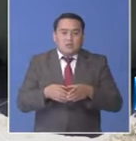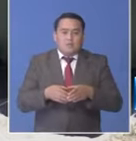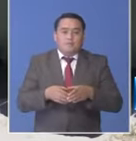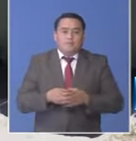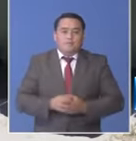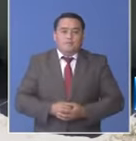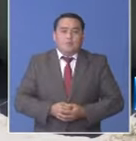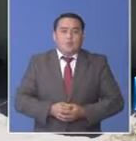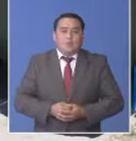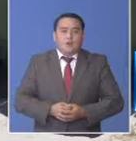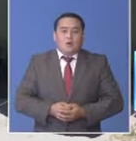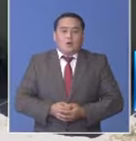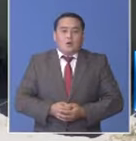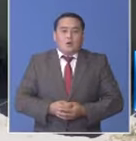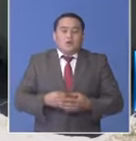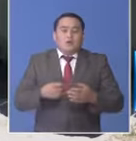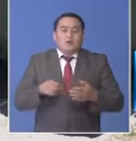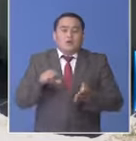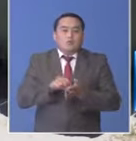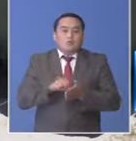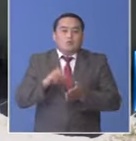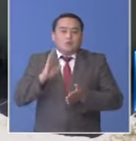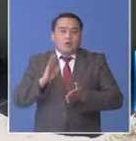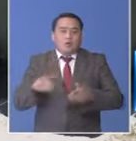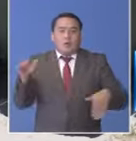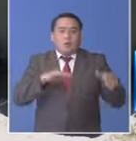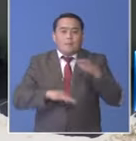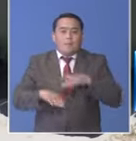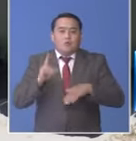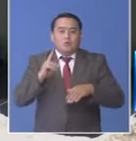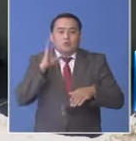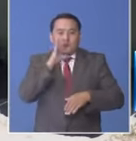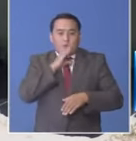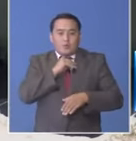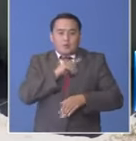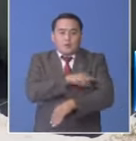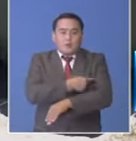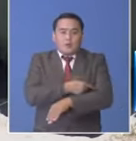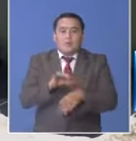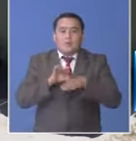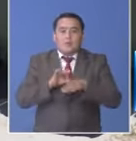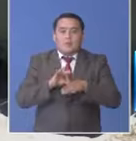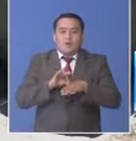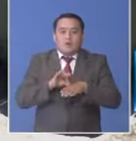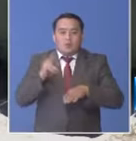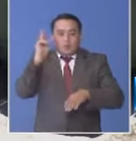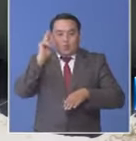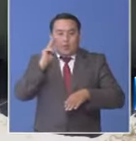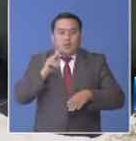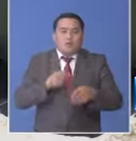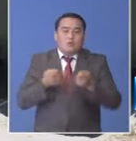личный состав, умеющий плавать, прошедший медицинский осмотр и имеющий навык вождения